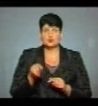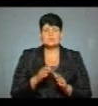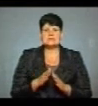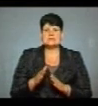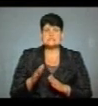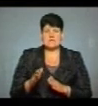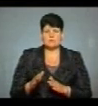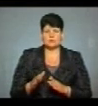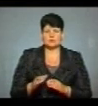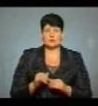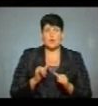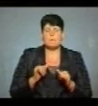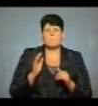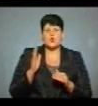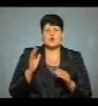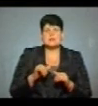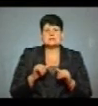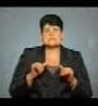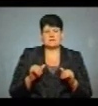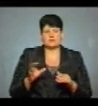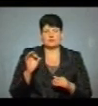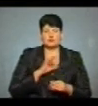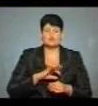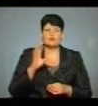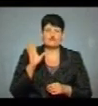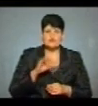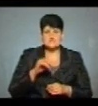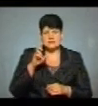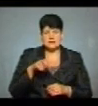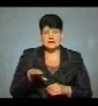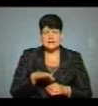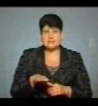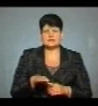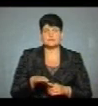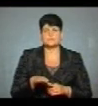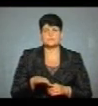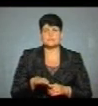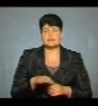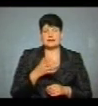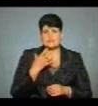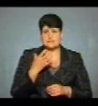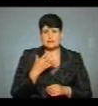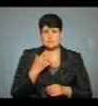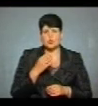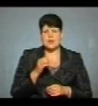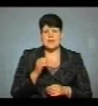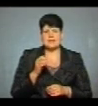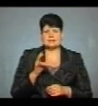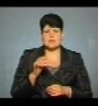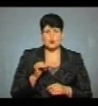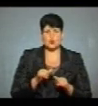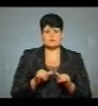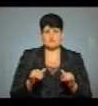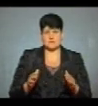яка прогресивна, яку використовують всі країни, де теплоенерго є успішними, розвиваються і задоволені споживачі їхніми послугами. Тобто,